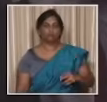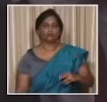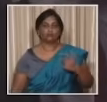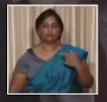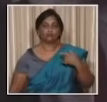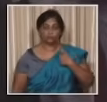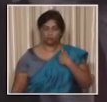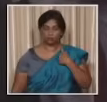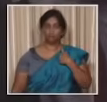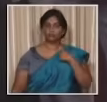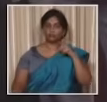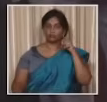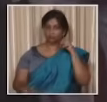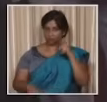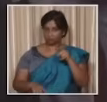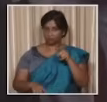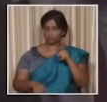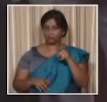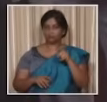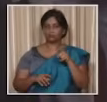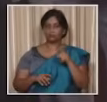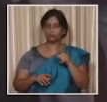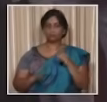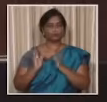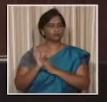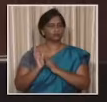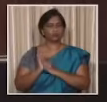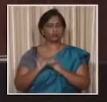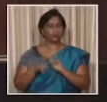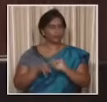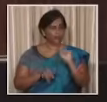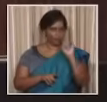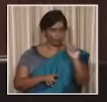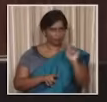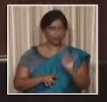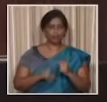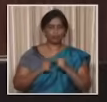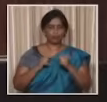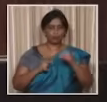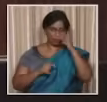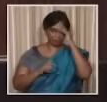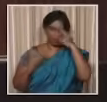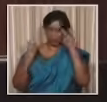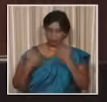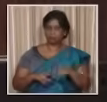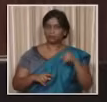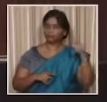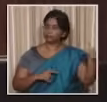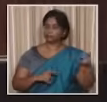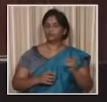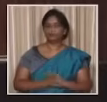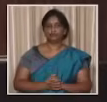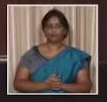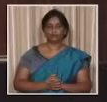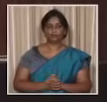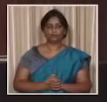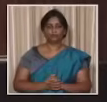මම ඔබතුමාට නියෝජ්‍ය කතානායකතුමනි මම මිනිත්තුවක් විපක්ෂ නායකතුමා අවසන් කළා කියන්නේ එතුමා ඊට පස්සේ